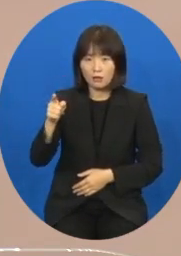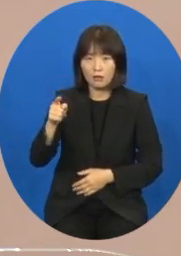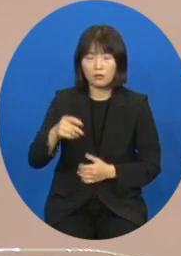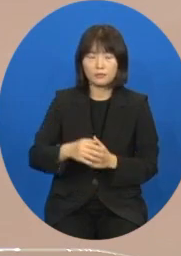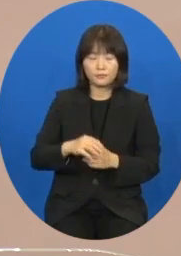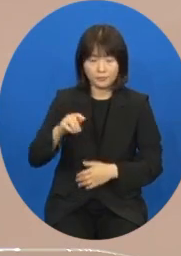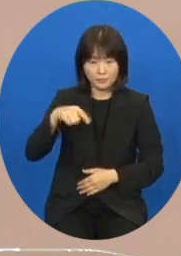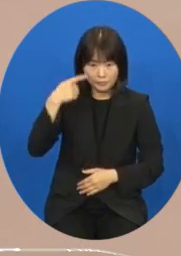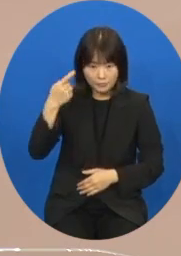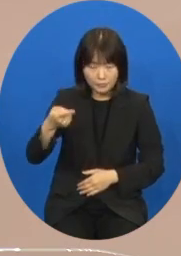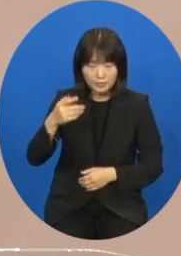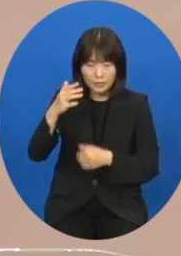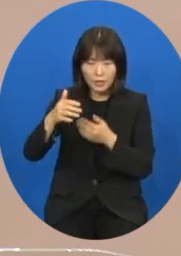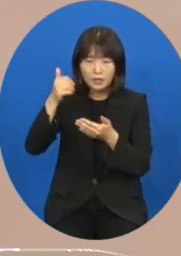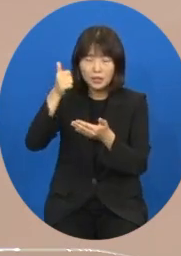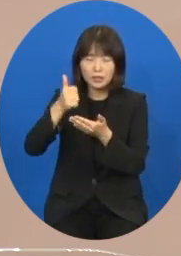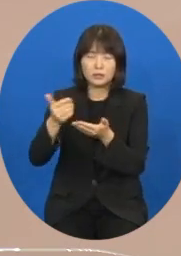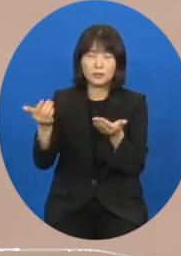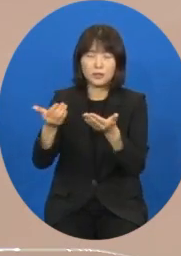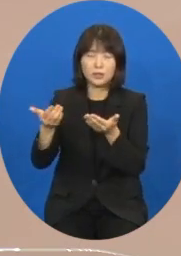다음에 하나님의 일을 하신 거죠.